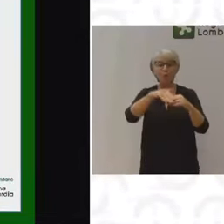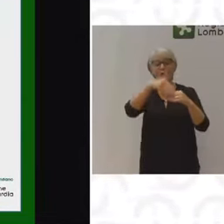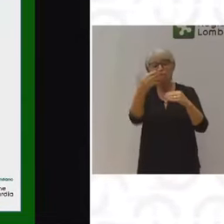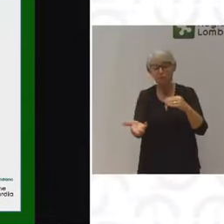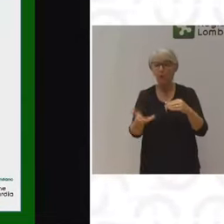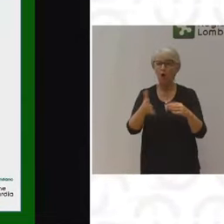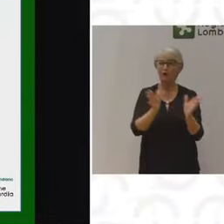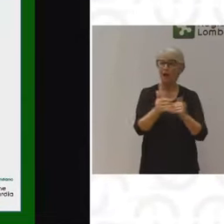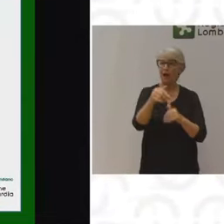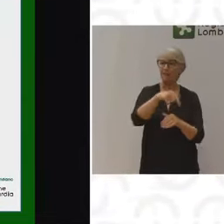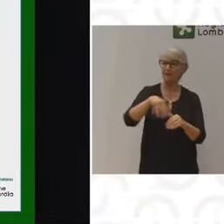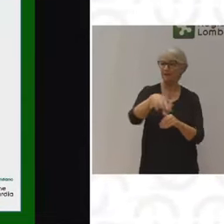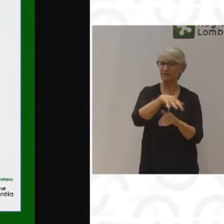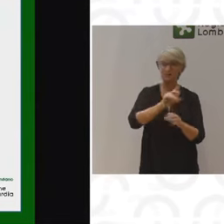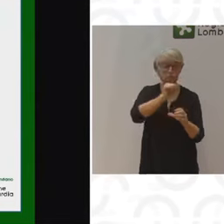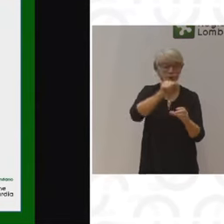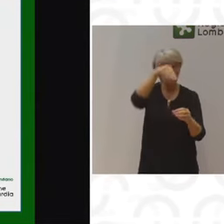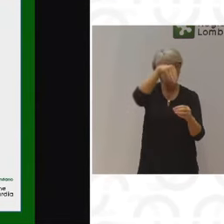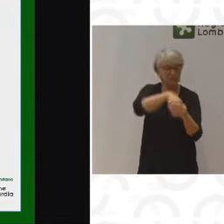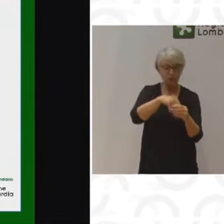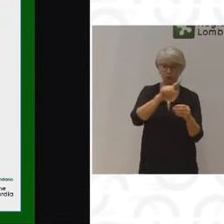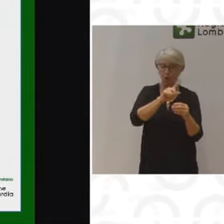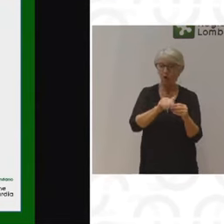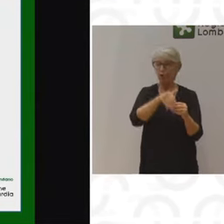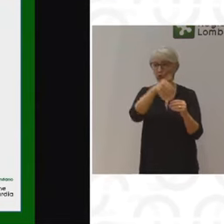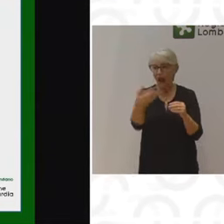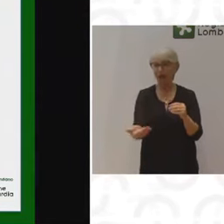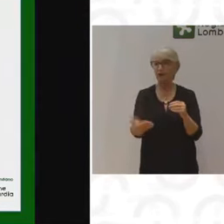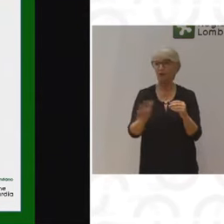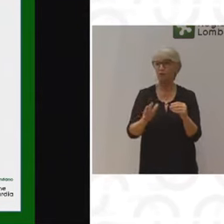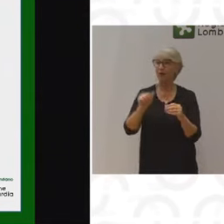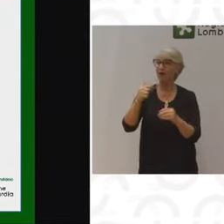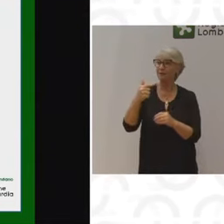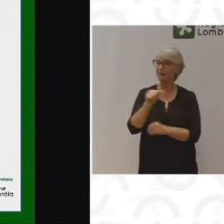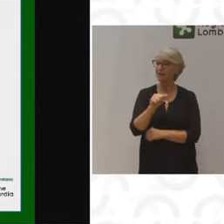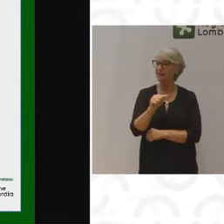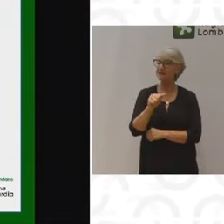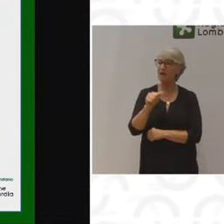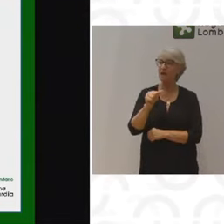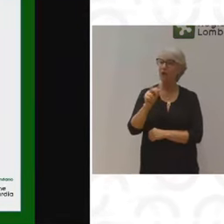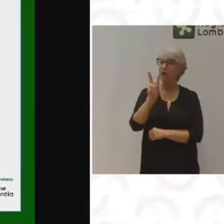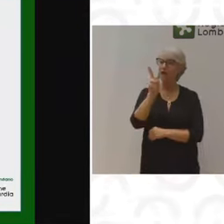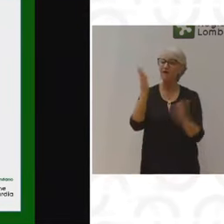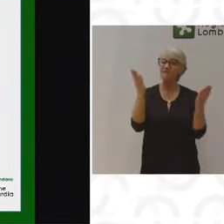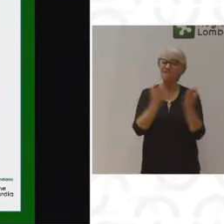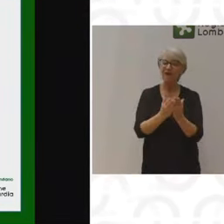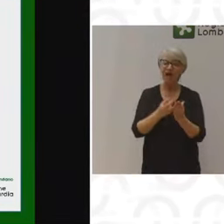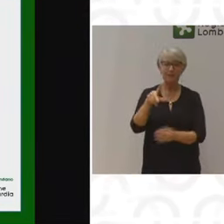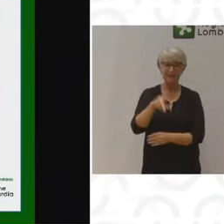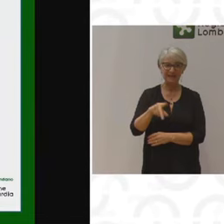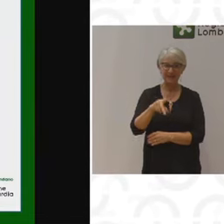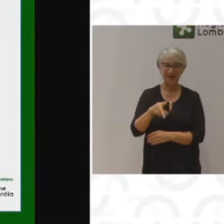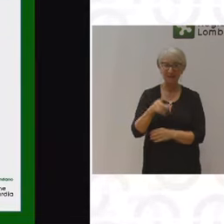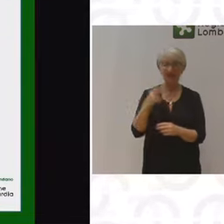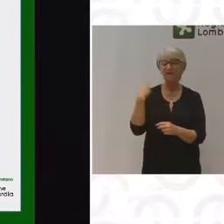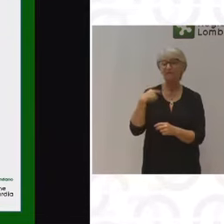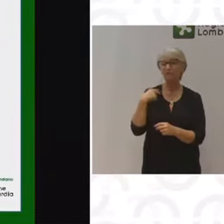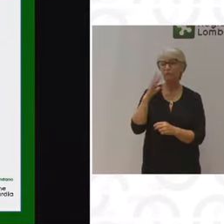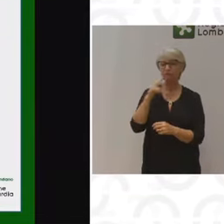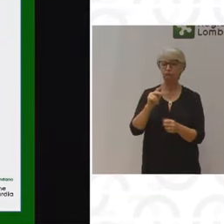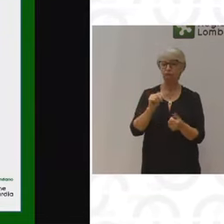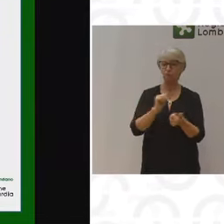tanto a quello che succede dentro l'appartamento di co-housing. ATS Valpadana, comunità supportiva, vivere la quotidianità,